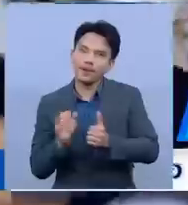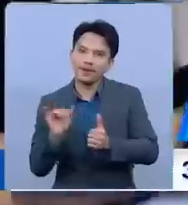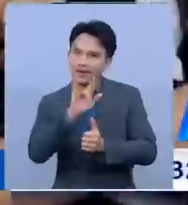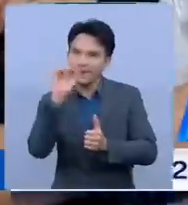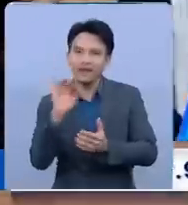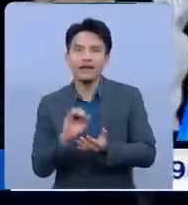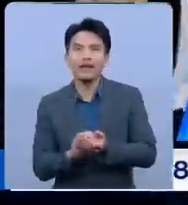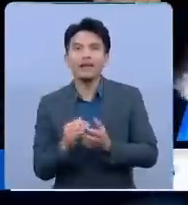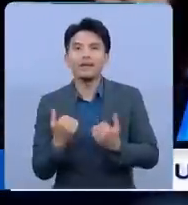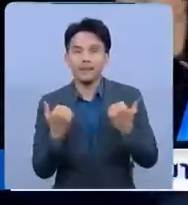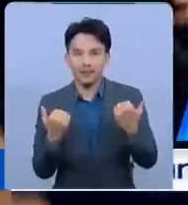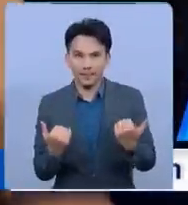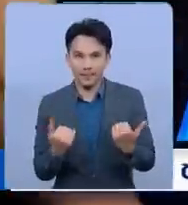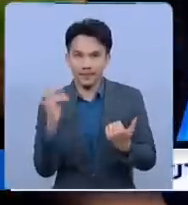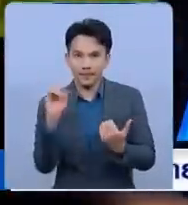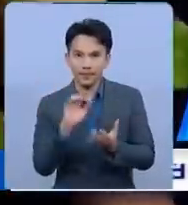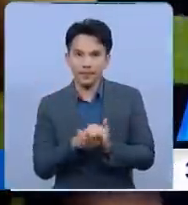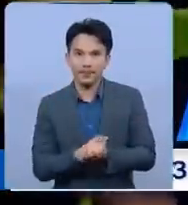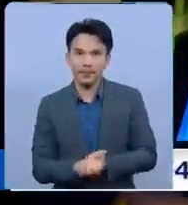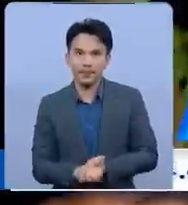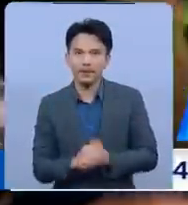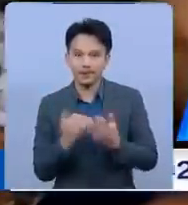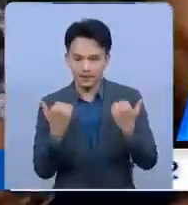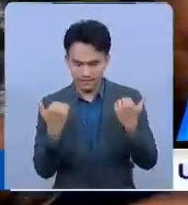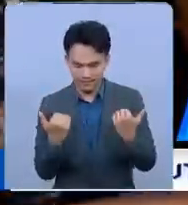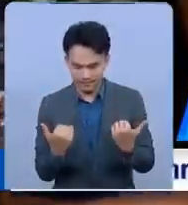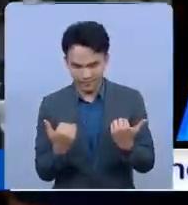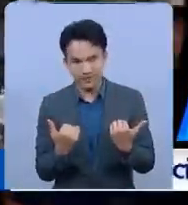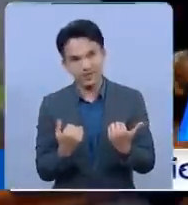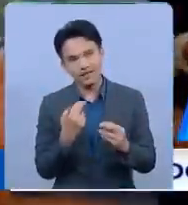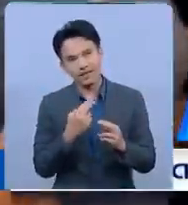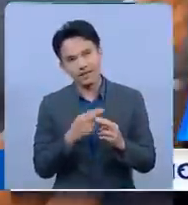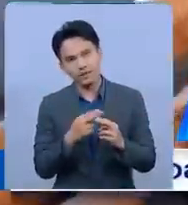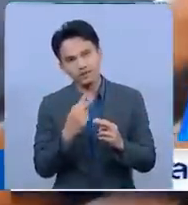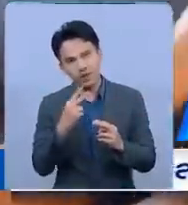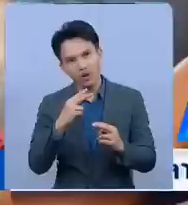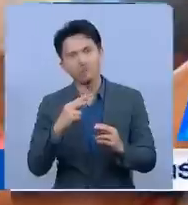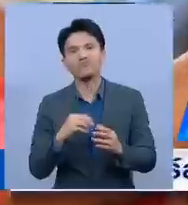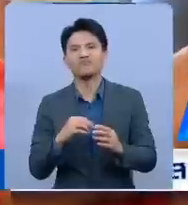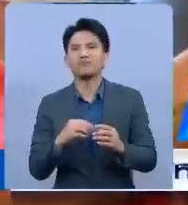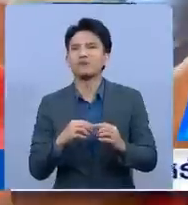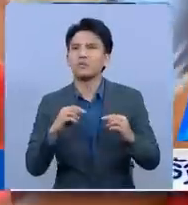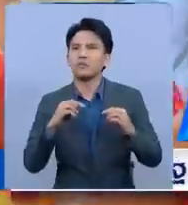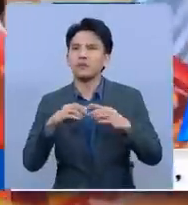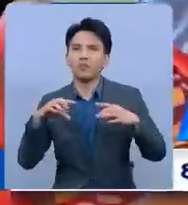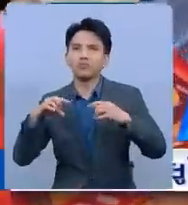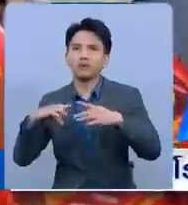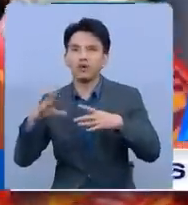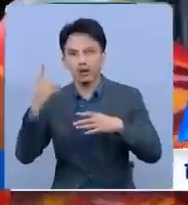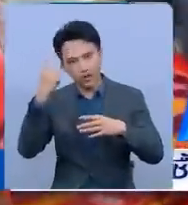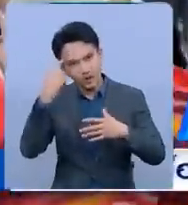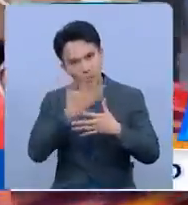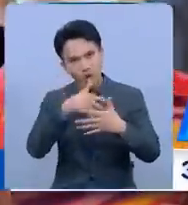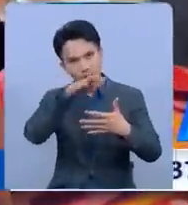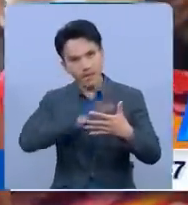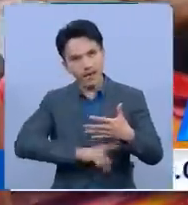ซึ่งก็มีข้อสังเกตนะคะว่าไม่มีคนนามสกุลเทียนทองลงสมัครชนกันแม้แต่เขตเดียวเขาคงวางกลยุทธ์มา